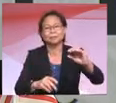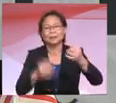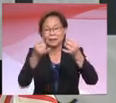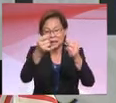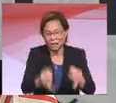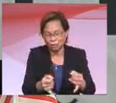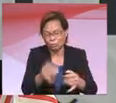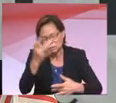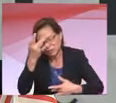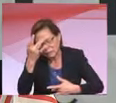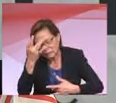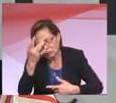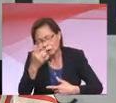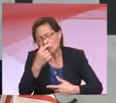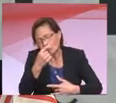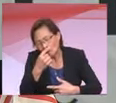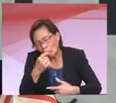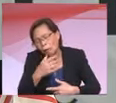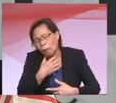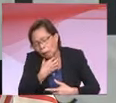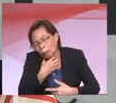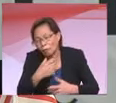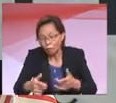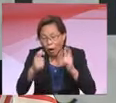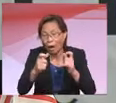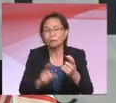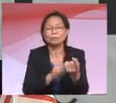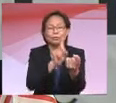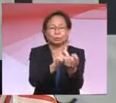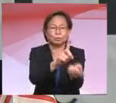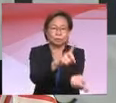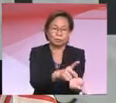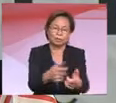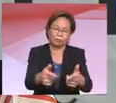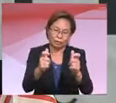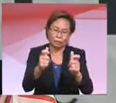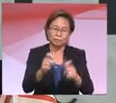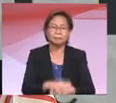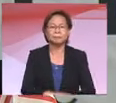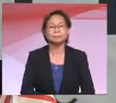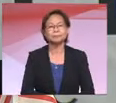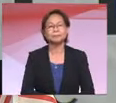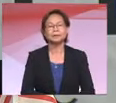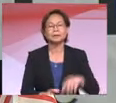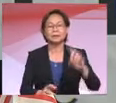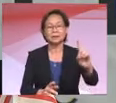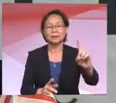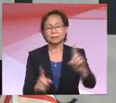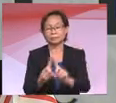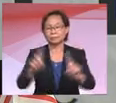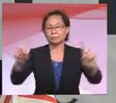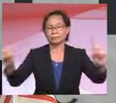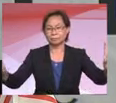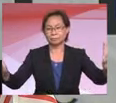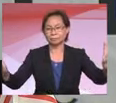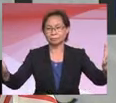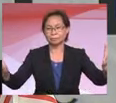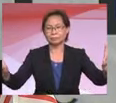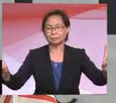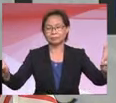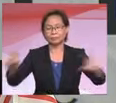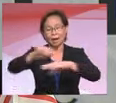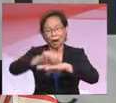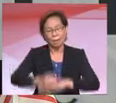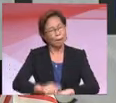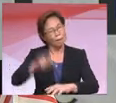individu tidak sihat dan bergejala dikehendaki segera menjalani pemeriksaan kesihatan. P ialah penjarakan fizikal